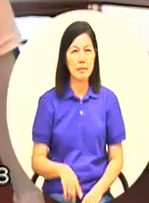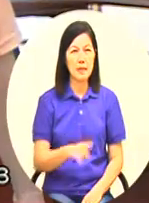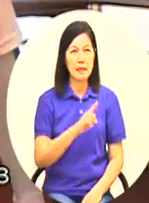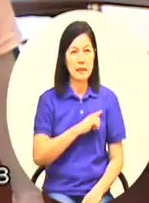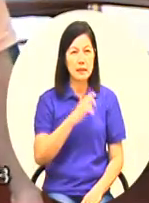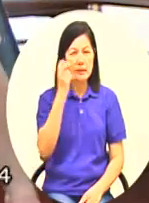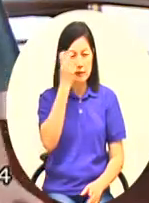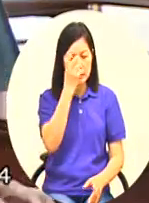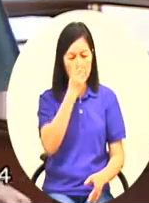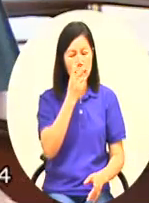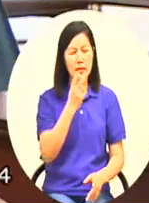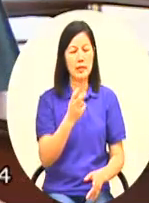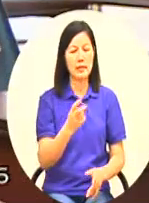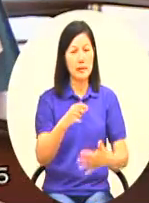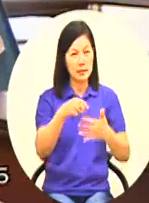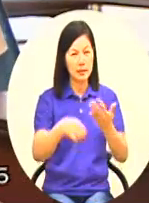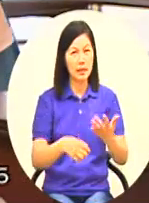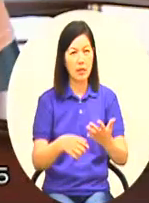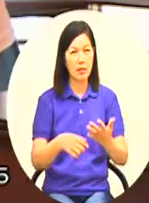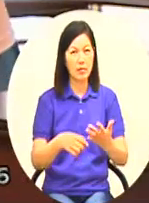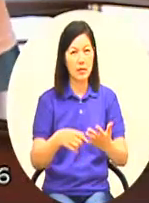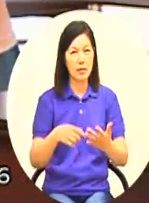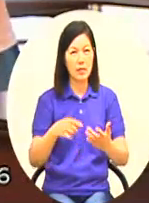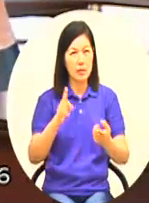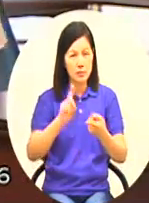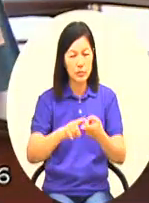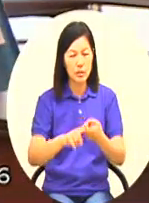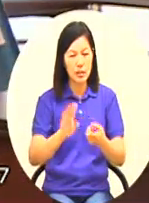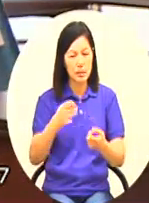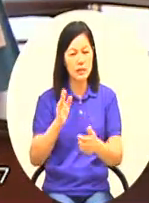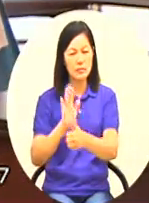啊，但是咧变作讲对因帮忙并不足大啊。